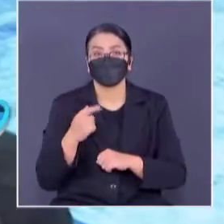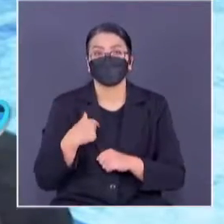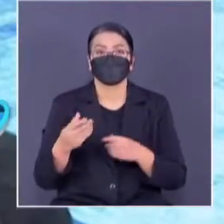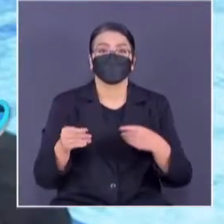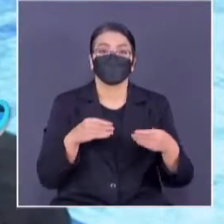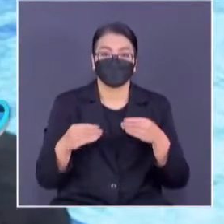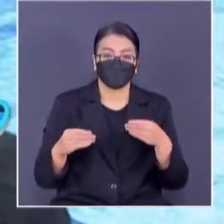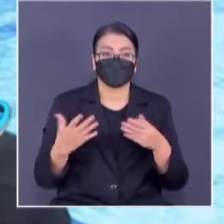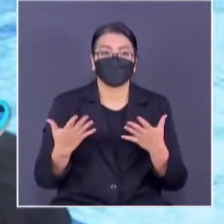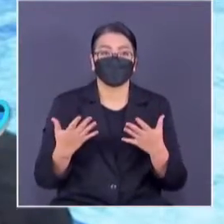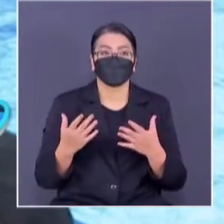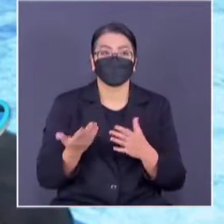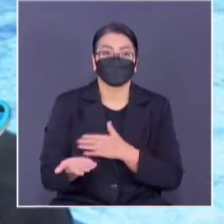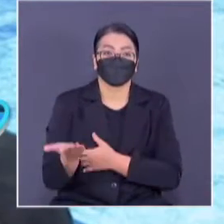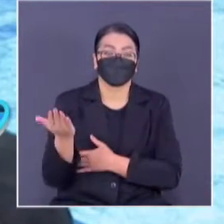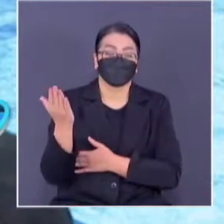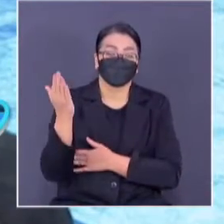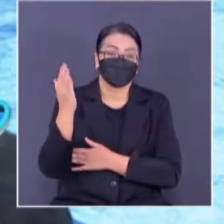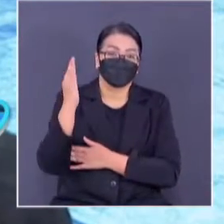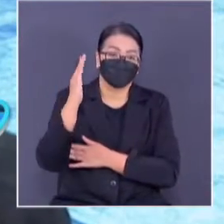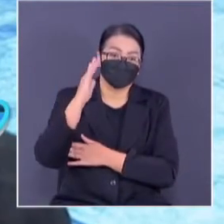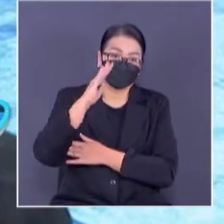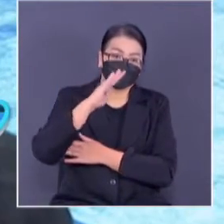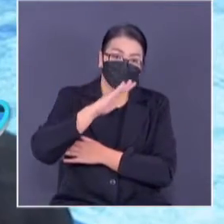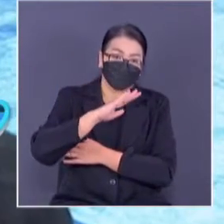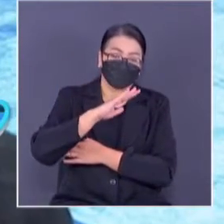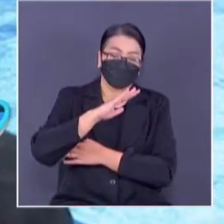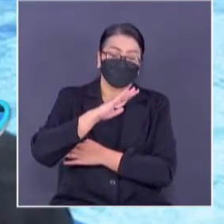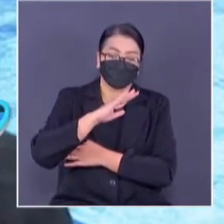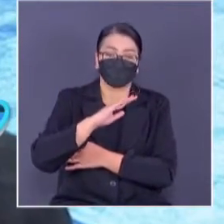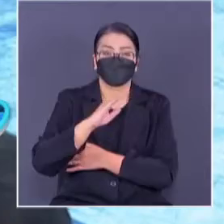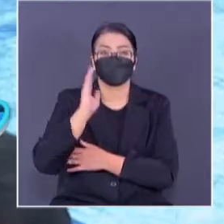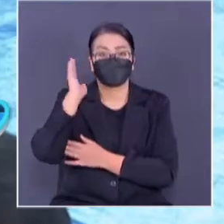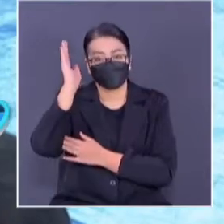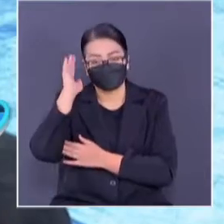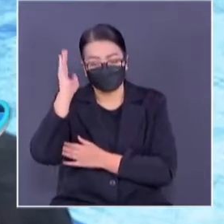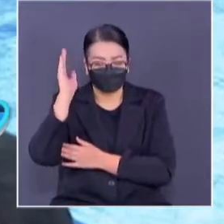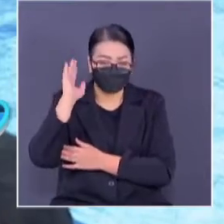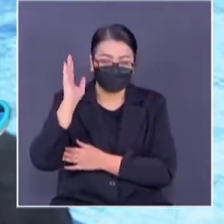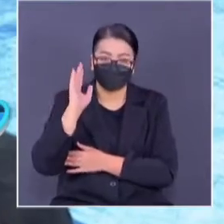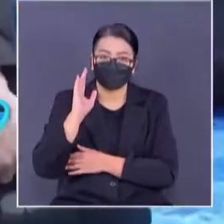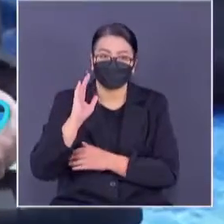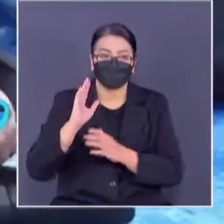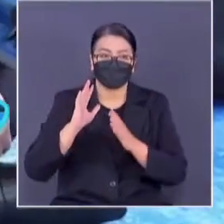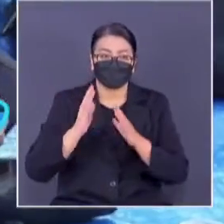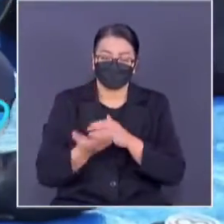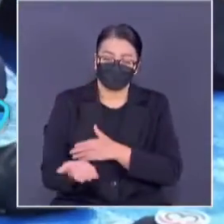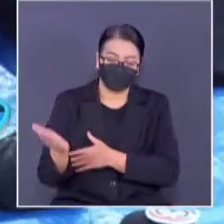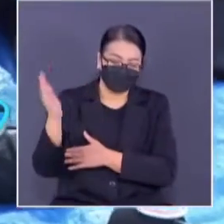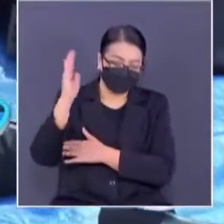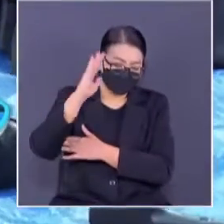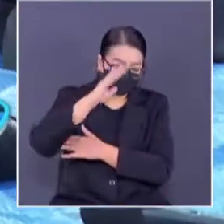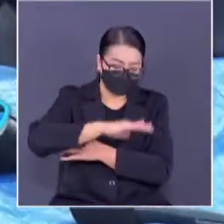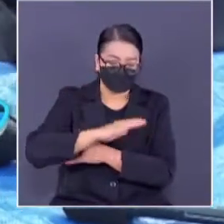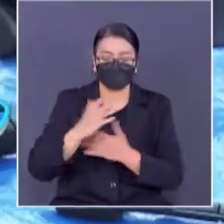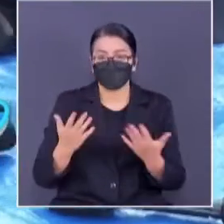อนคลายลงคือตั้งแต่เช้าสายบ่ายเนี่ยบรรยากาศโอ้โหต้องบอกว่าตึงเครียดทั้งวันนะครับม